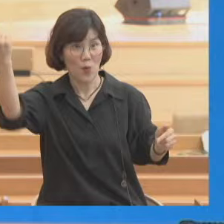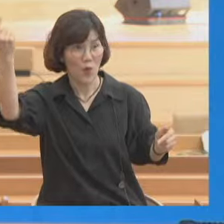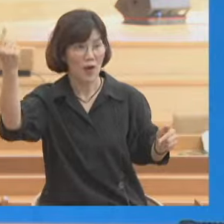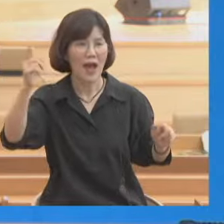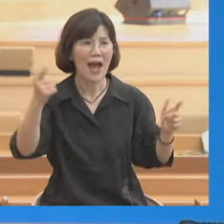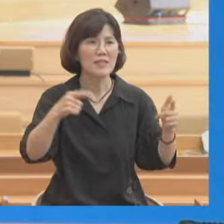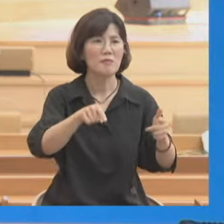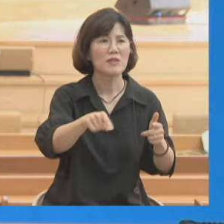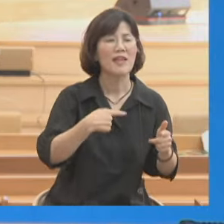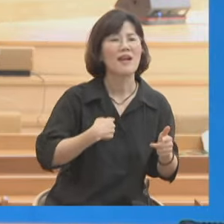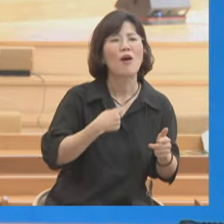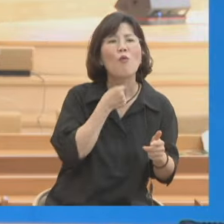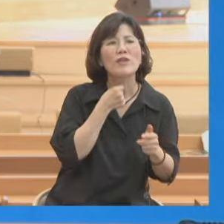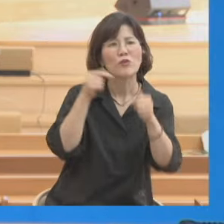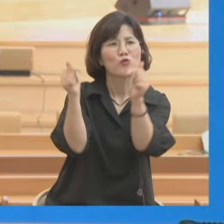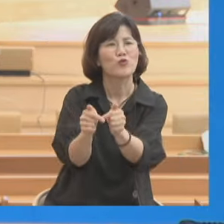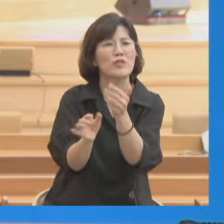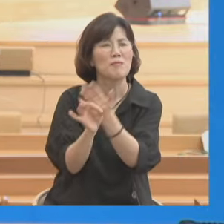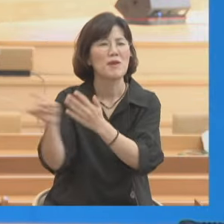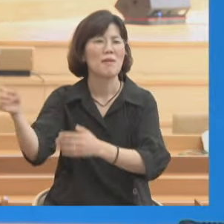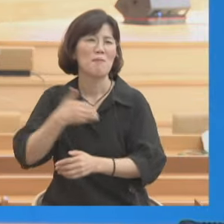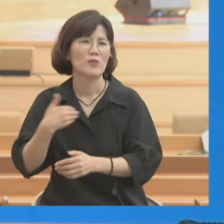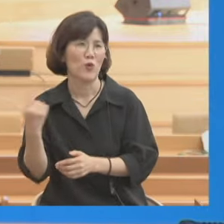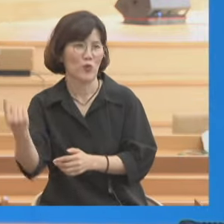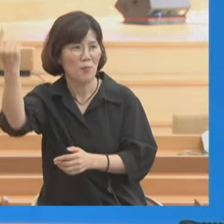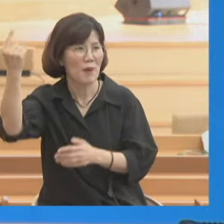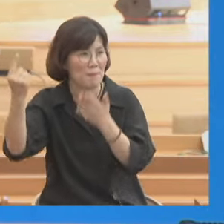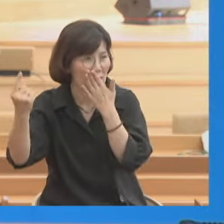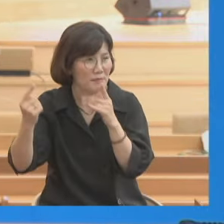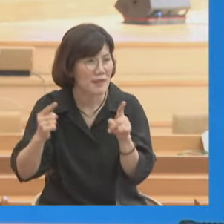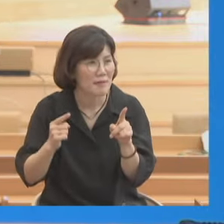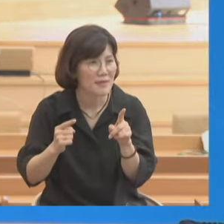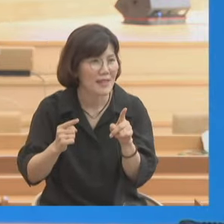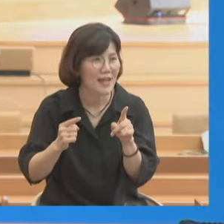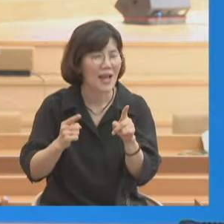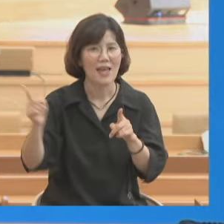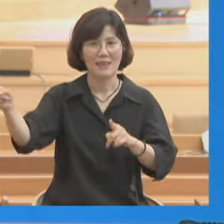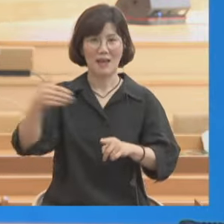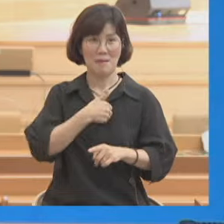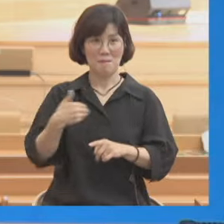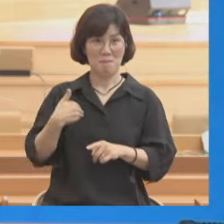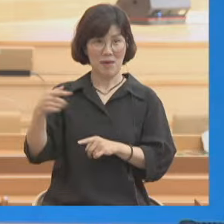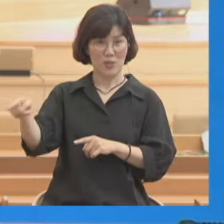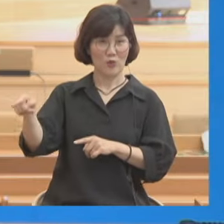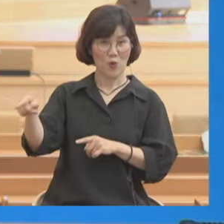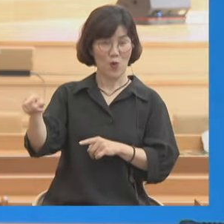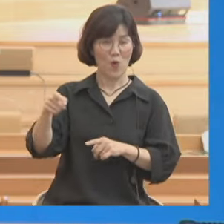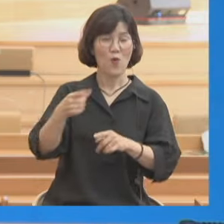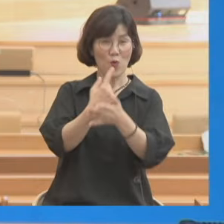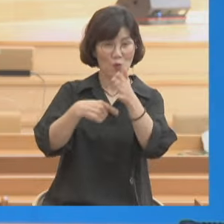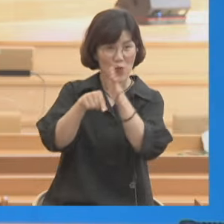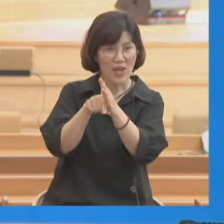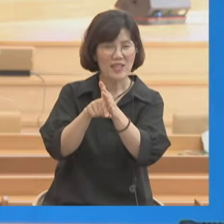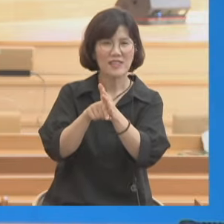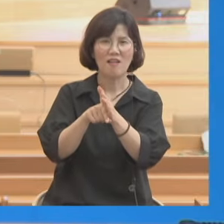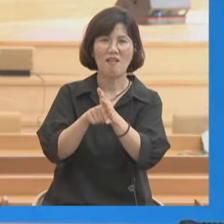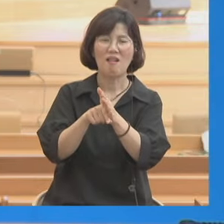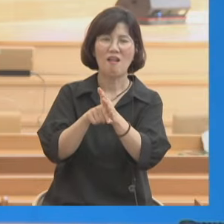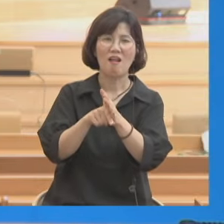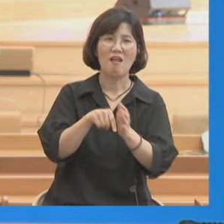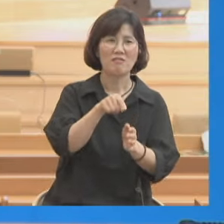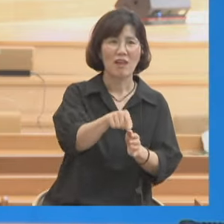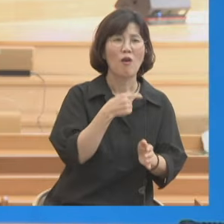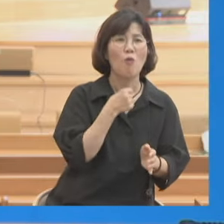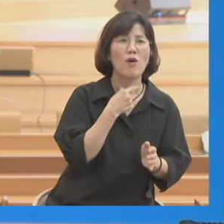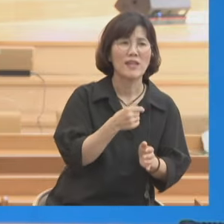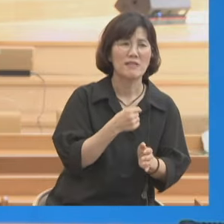하나예요. 그런데도 만족을 위해서 계속 또 원하는 것, 갈망하는 것 그걸 더 추가하면